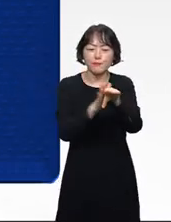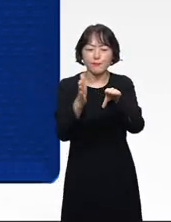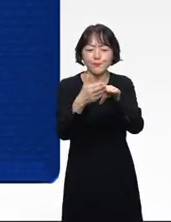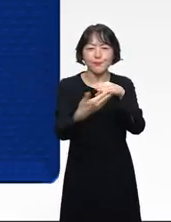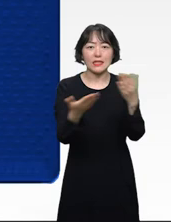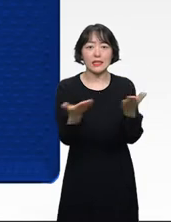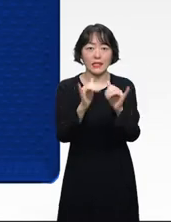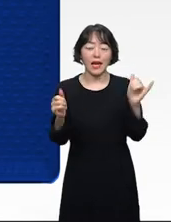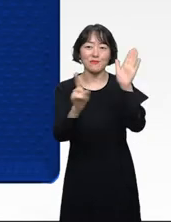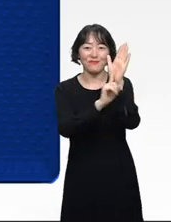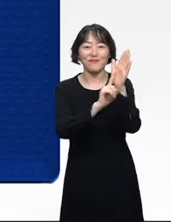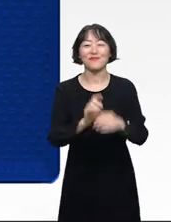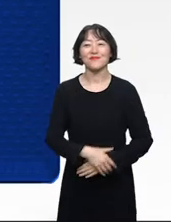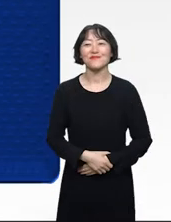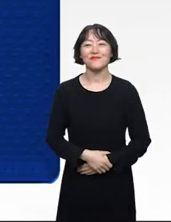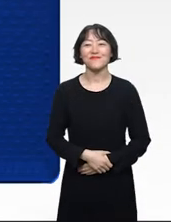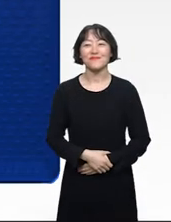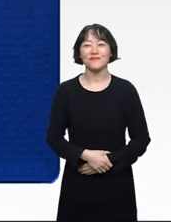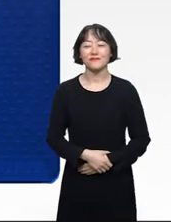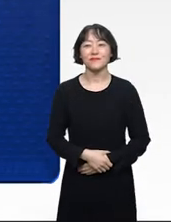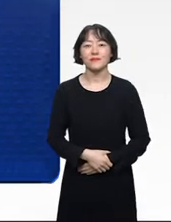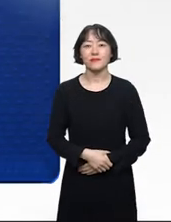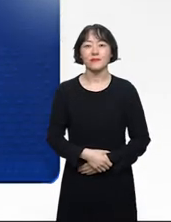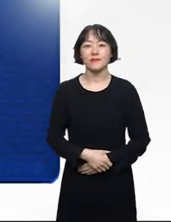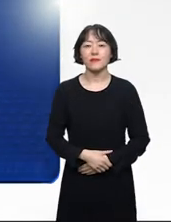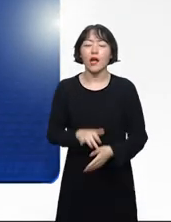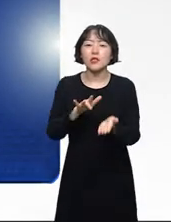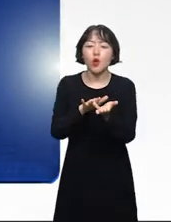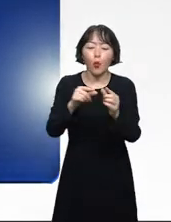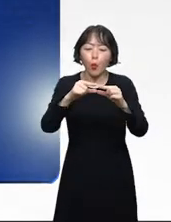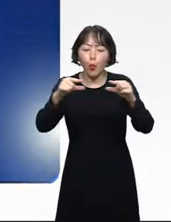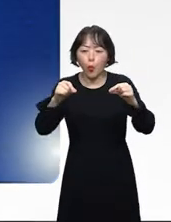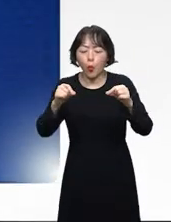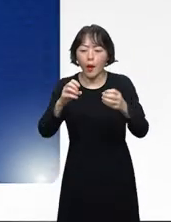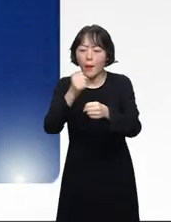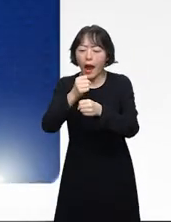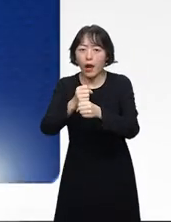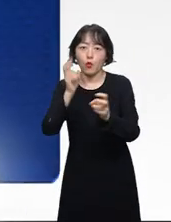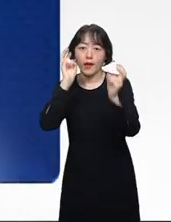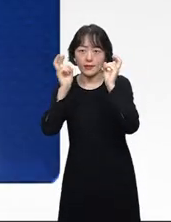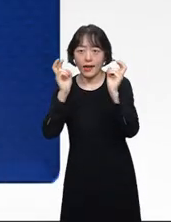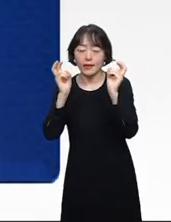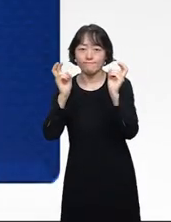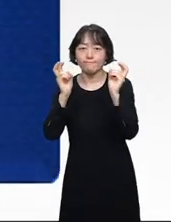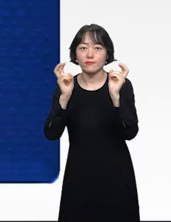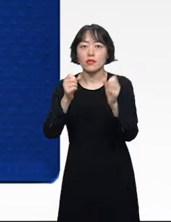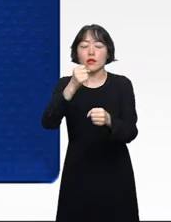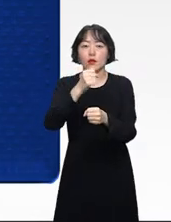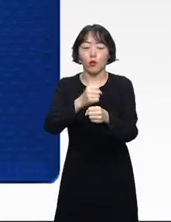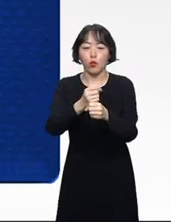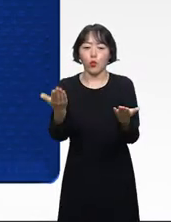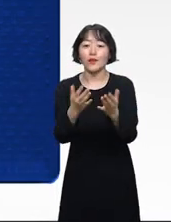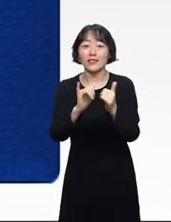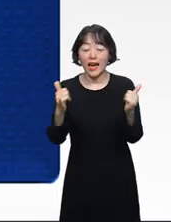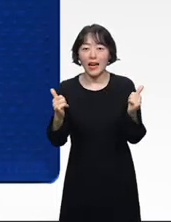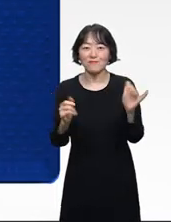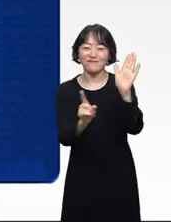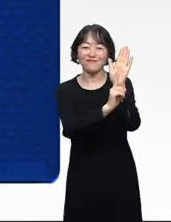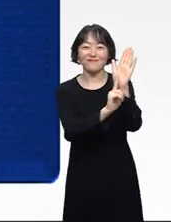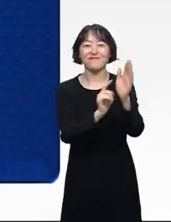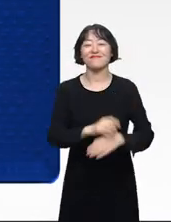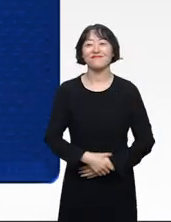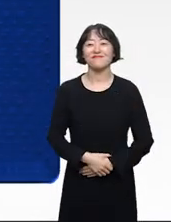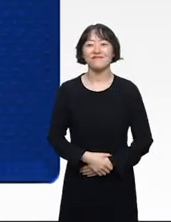모집합니다. 2차 전지 코어 가공회사인 주식회사 에이스코어에서 생산직 종사자를